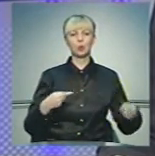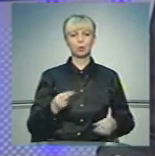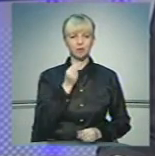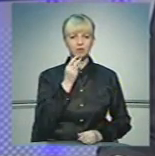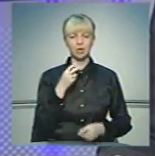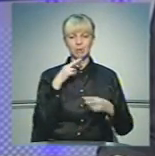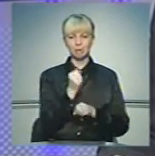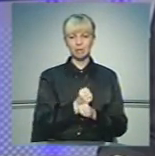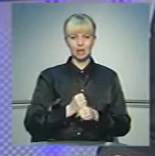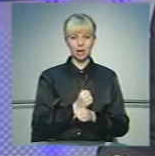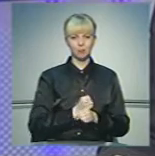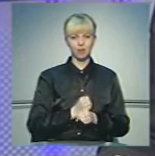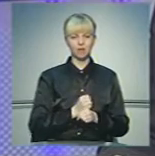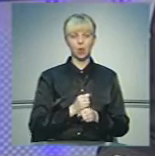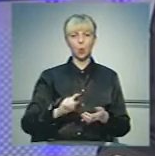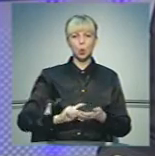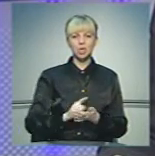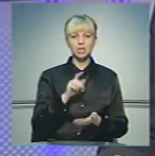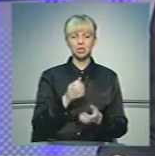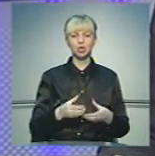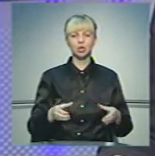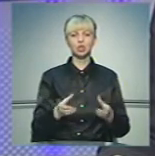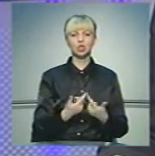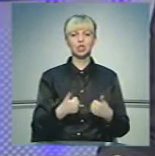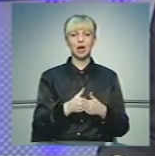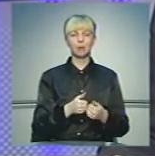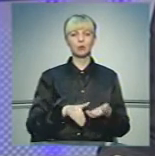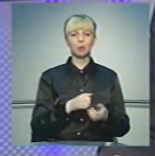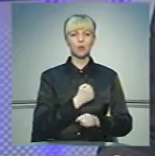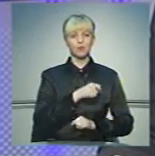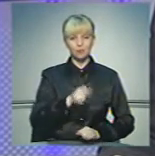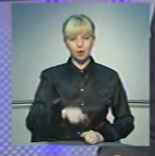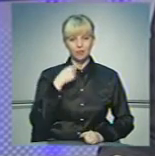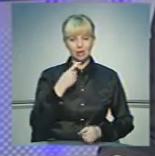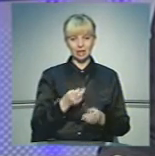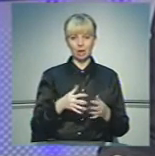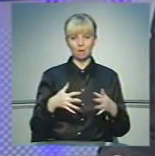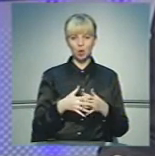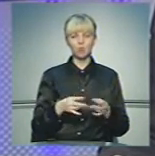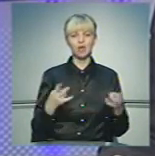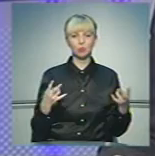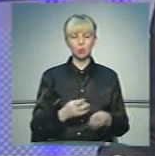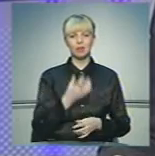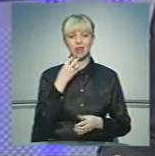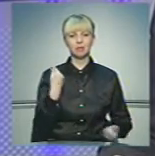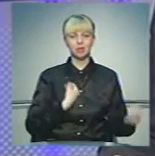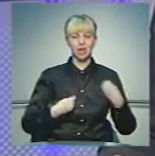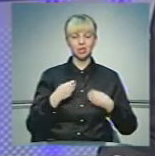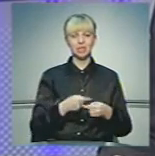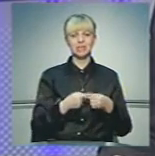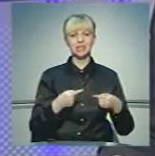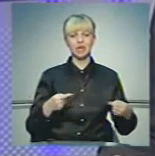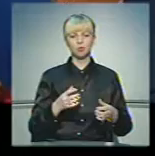та медикаменти. У координаційному штабі допомоги воякам твердять – на передовій необхідні теплі речі та